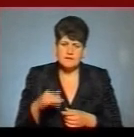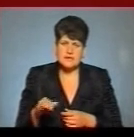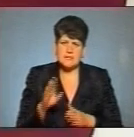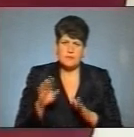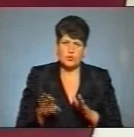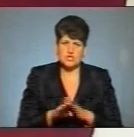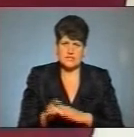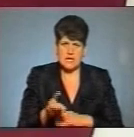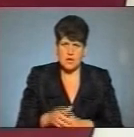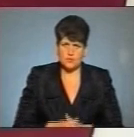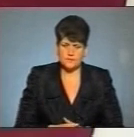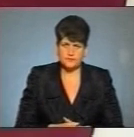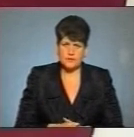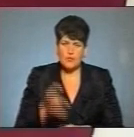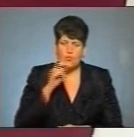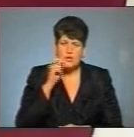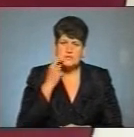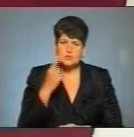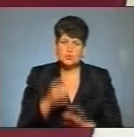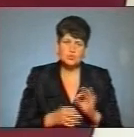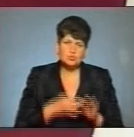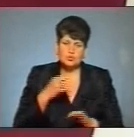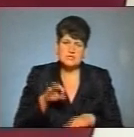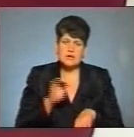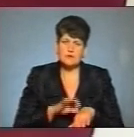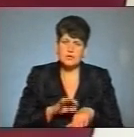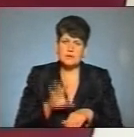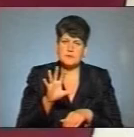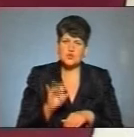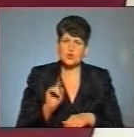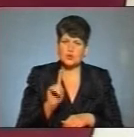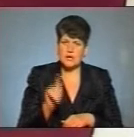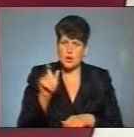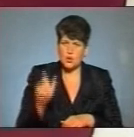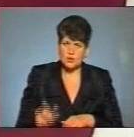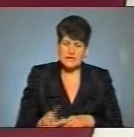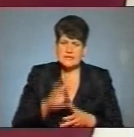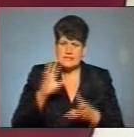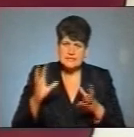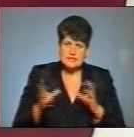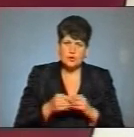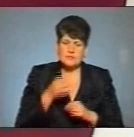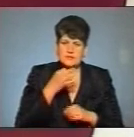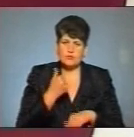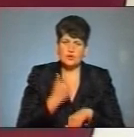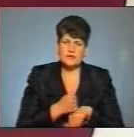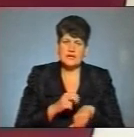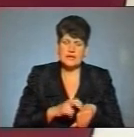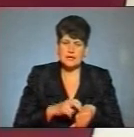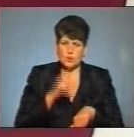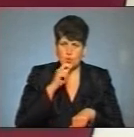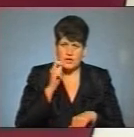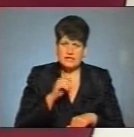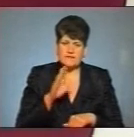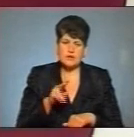Підволочиському районах. В Україні за добу на коронавірус захворіли 501 людина. Загалом, як повідомив головний санітарний лікар України